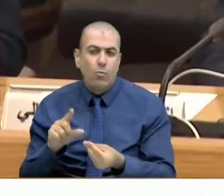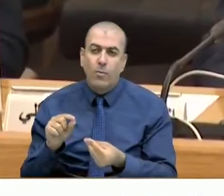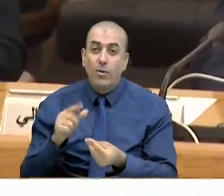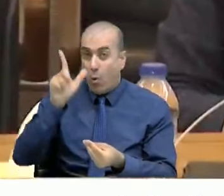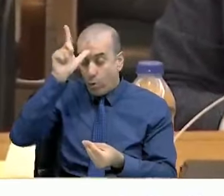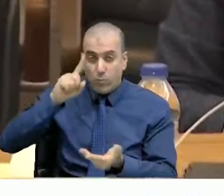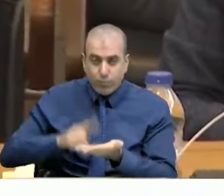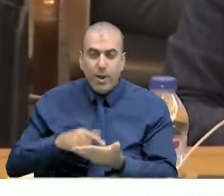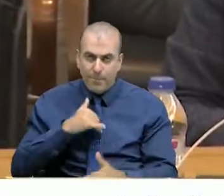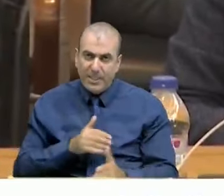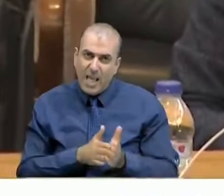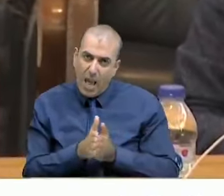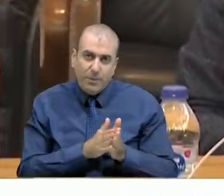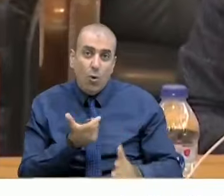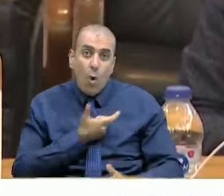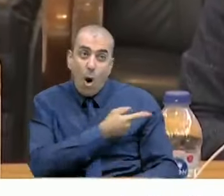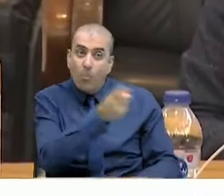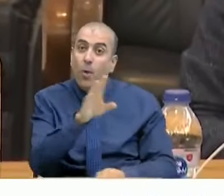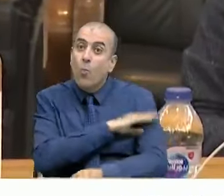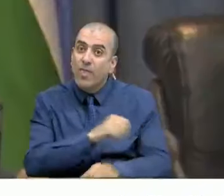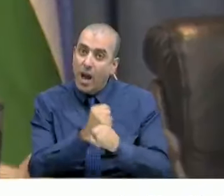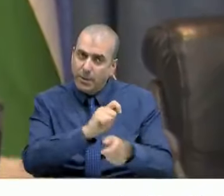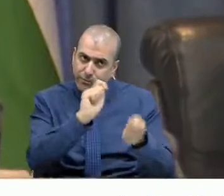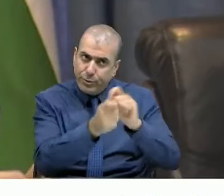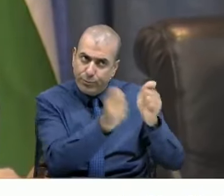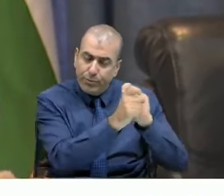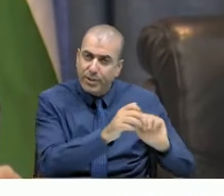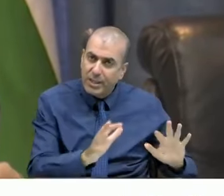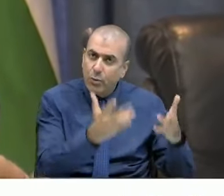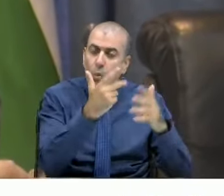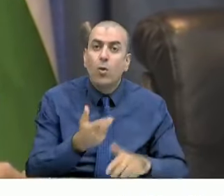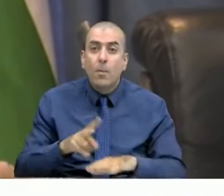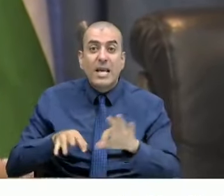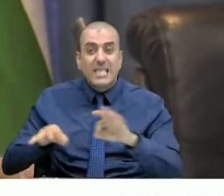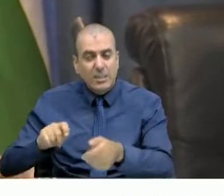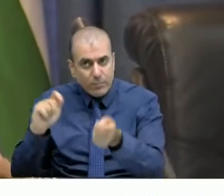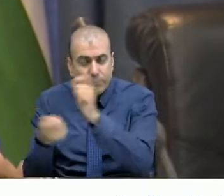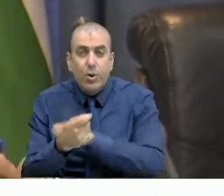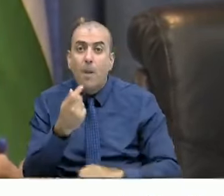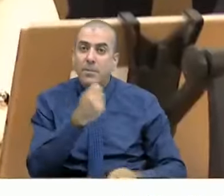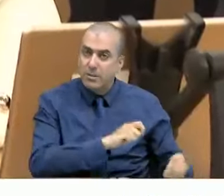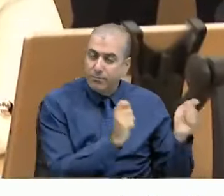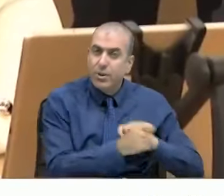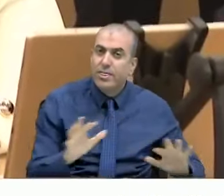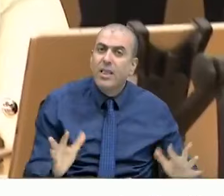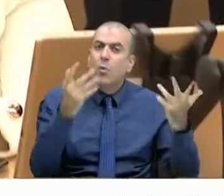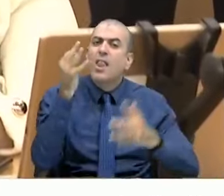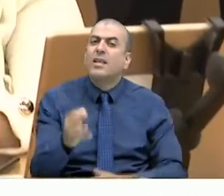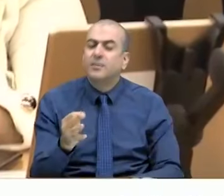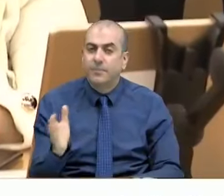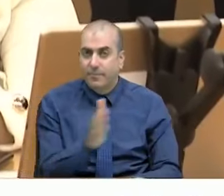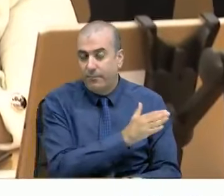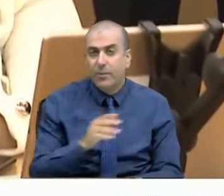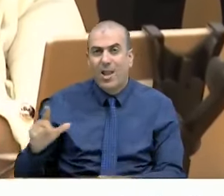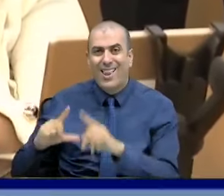اصلاحات شامله في مختلف الجوانب السياسيه والاقتصاديه والاداريه من جانبه اشار رئيس اللجنه